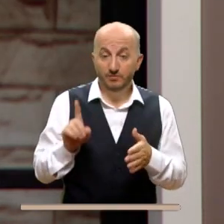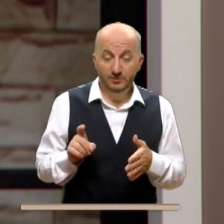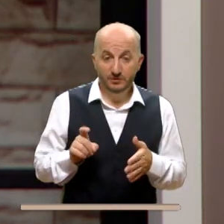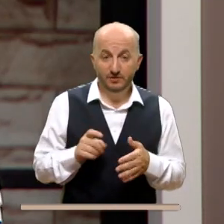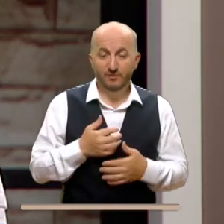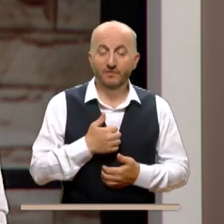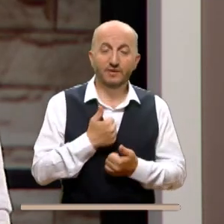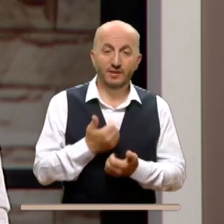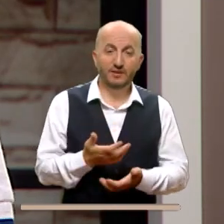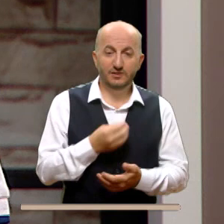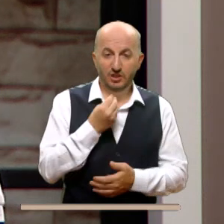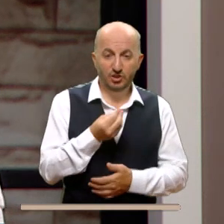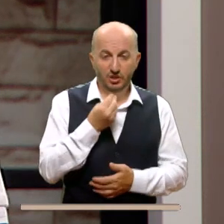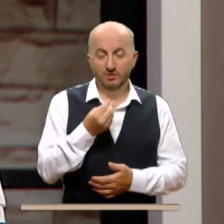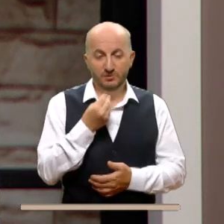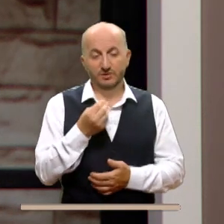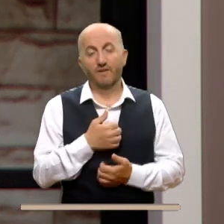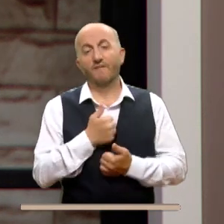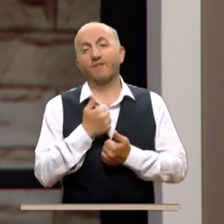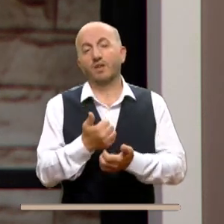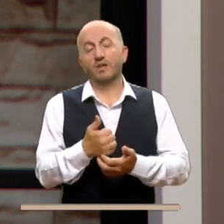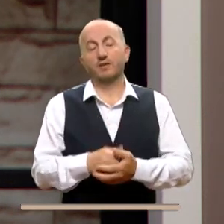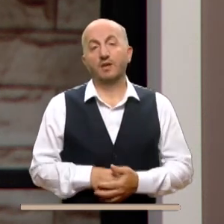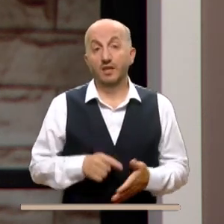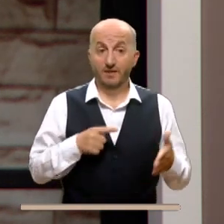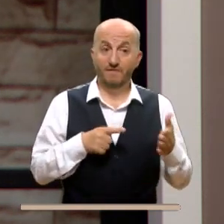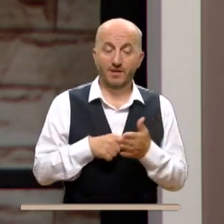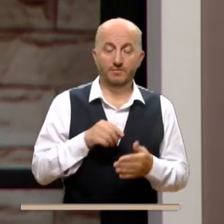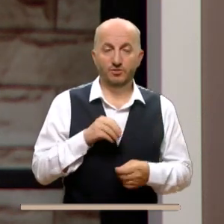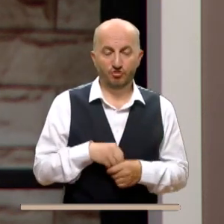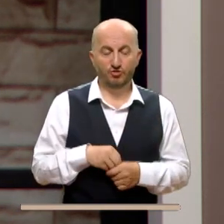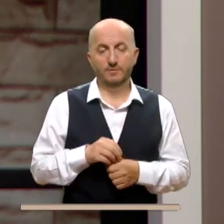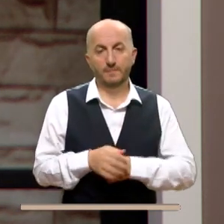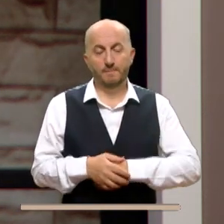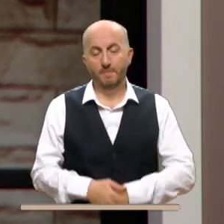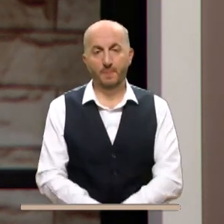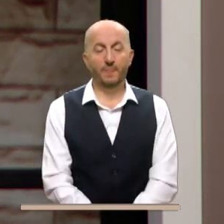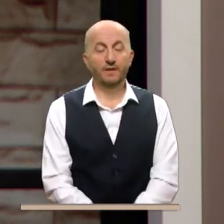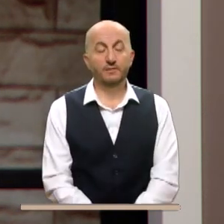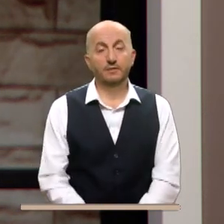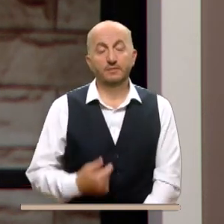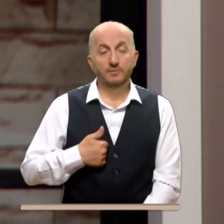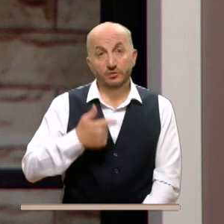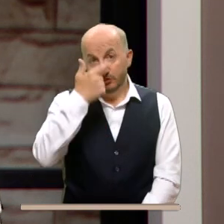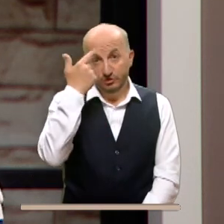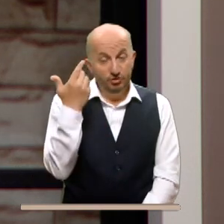yaptığımız fedakarlık yani gençliğimizden aslında biraz veriyoruz hedeflerimiz için. Yani ben inşallah